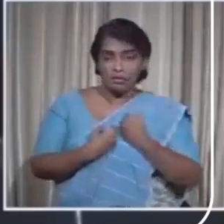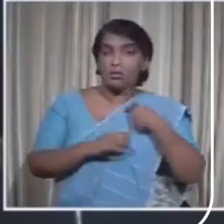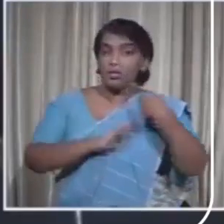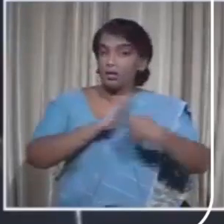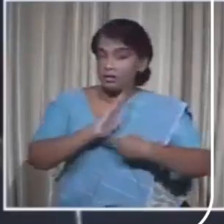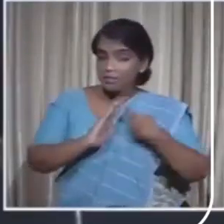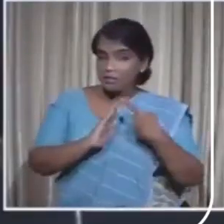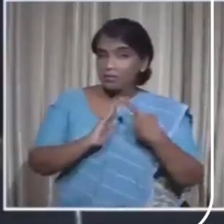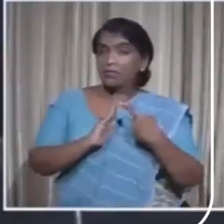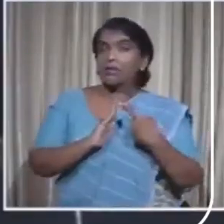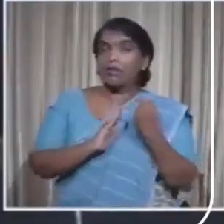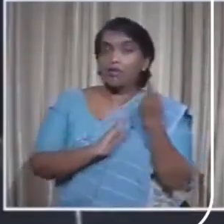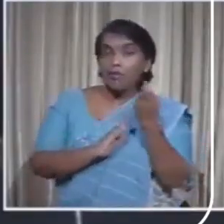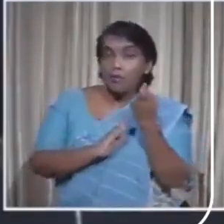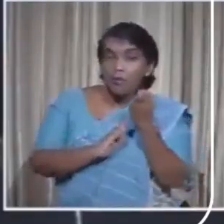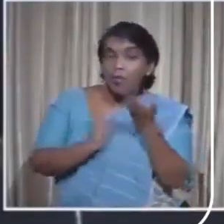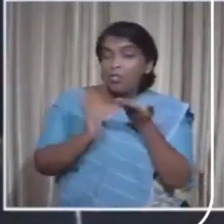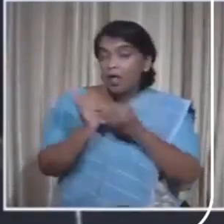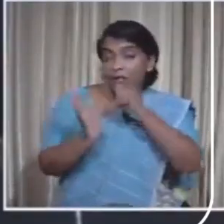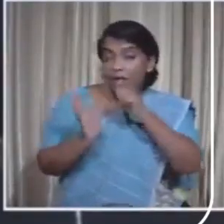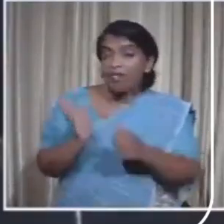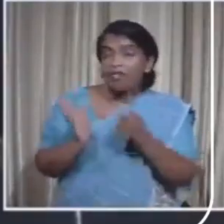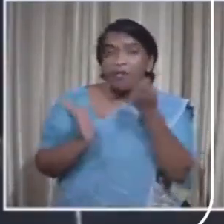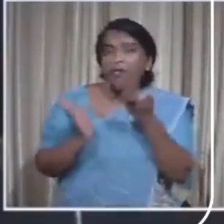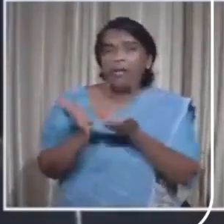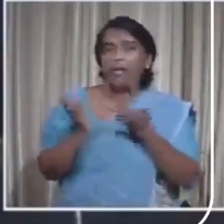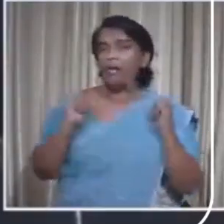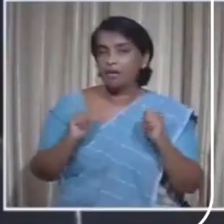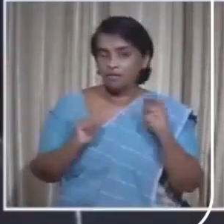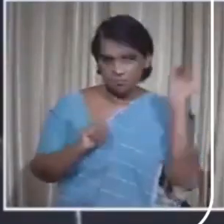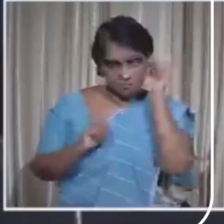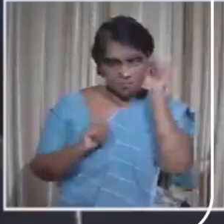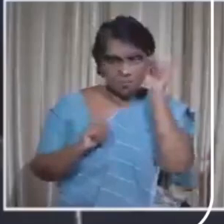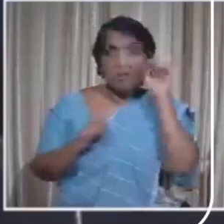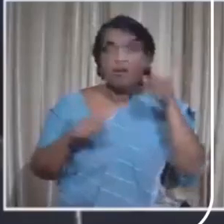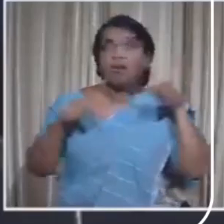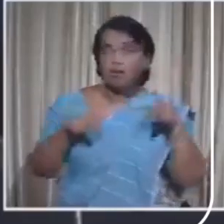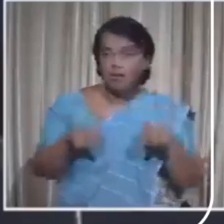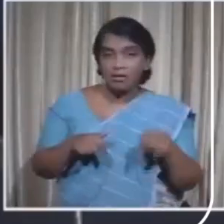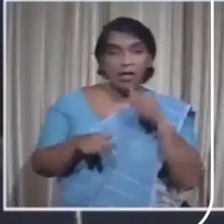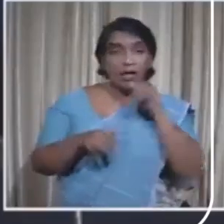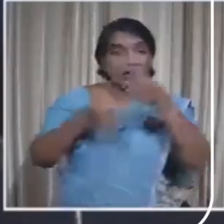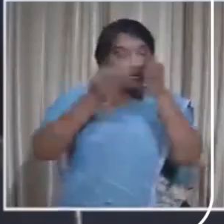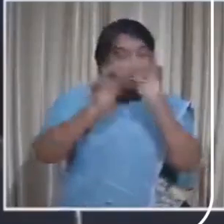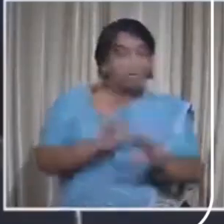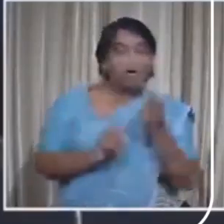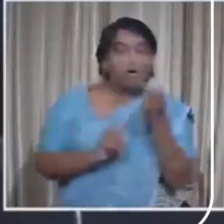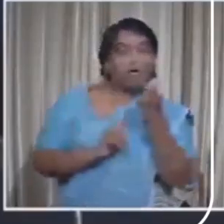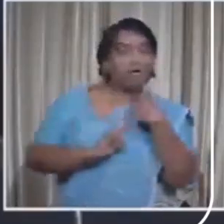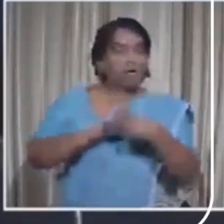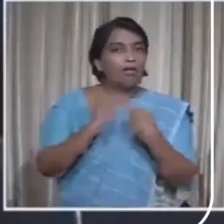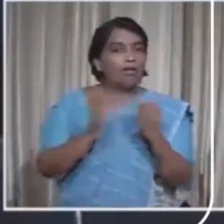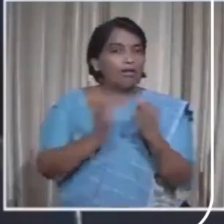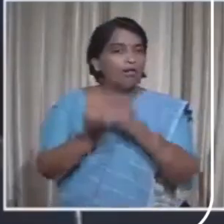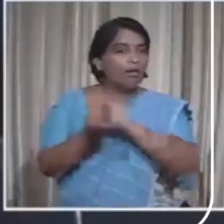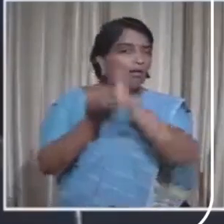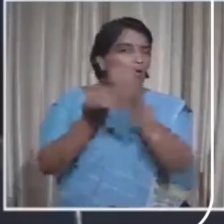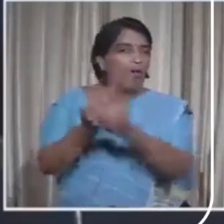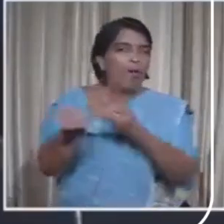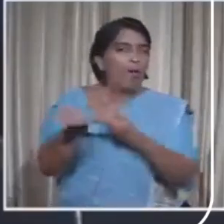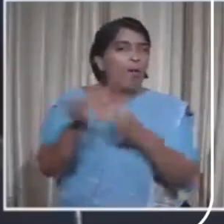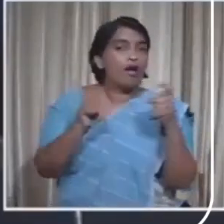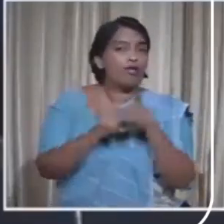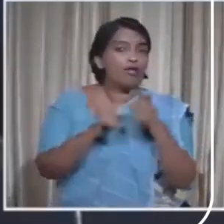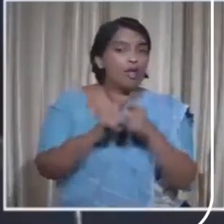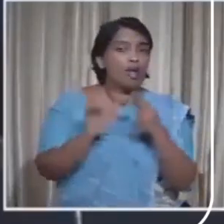රටේ මුදල් තත්ත්වය මොකද්ද කියලා. ඒ නිසා අද වෙනකන් හරියට කියලා නැහැ අපේ සංචිතය ඩොලර්